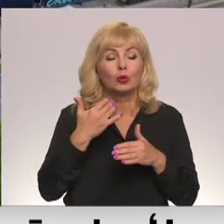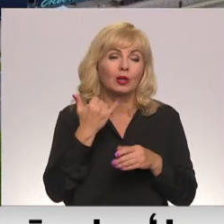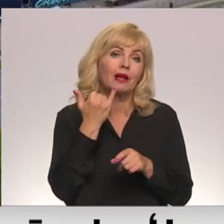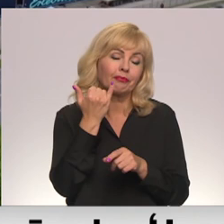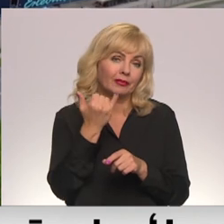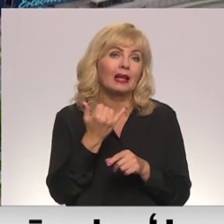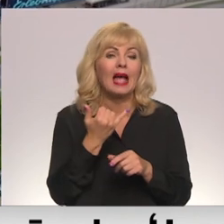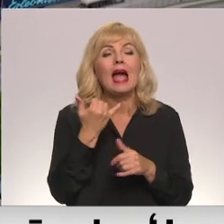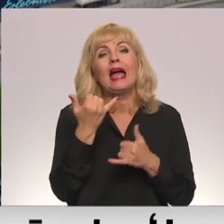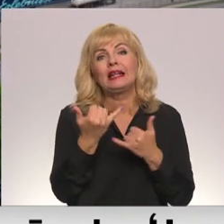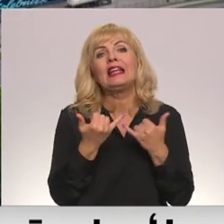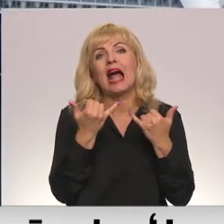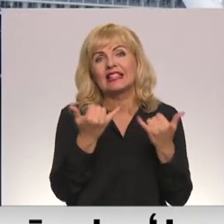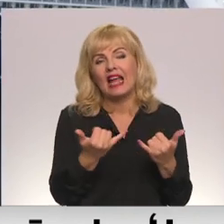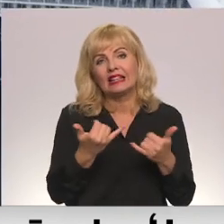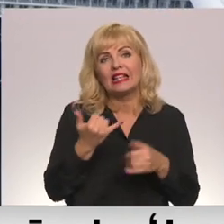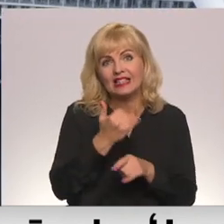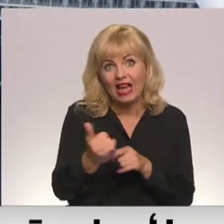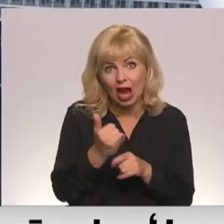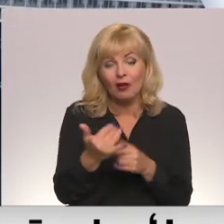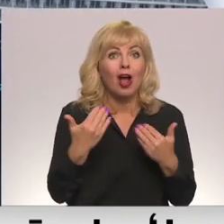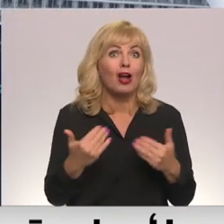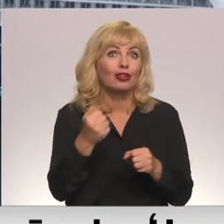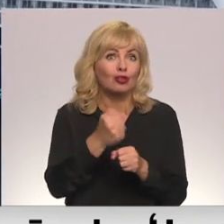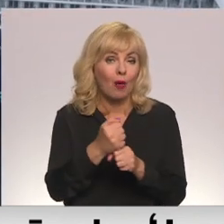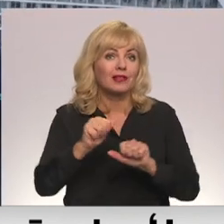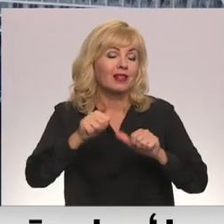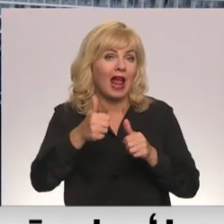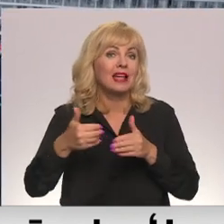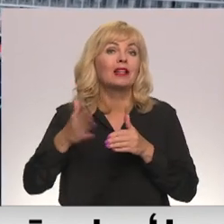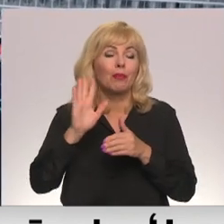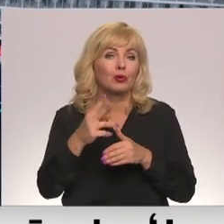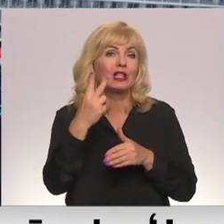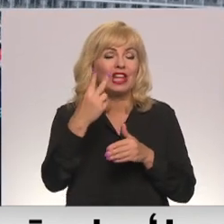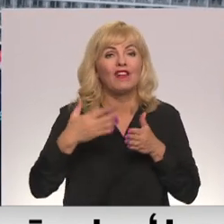mērķis. Būs dienas, kad tāpat kā šodien ostā reizē ienāks divi kruīza kuģi.